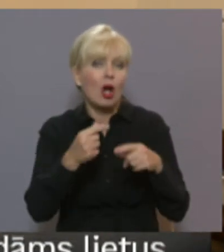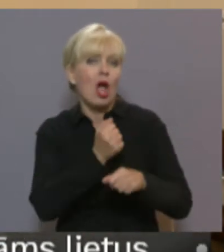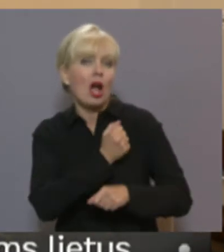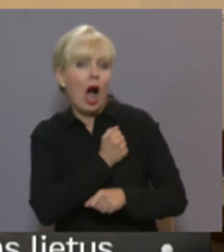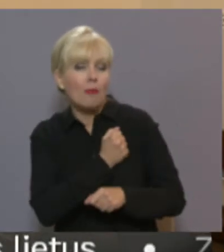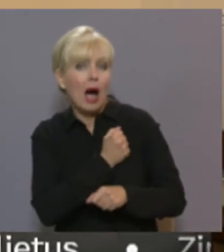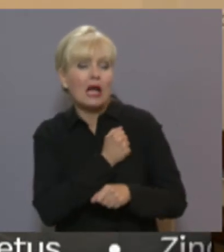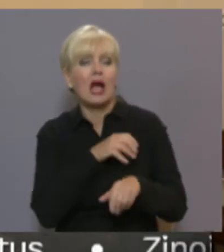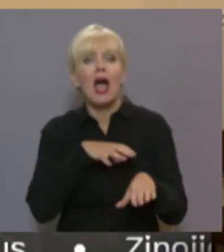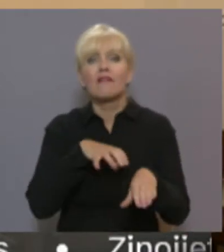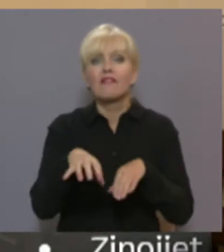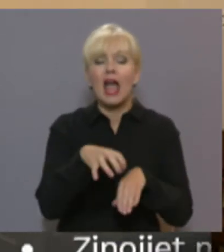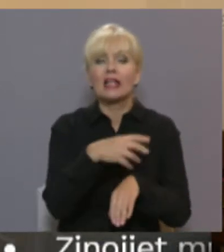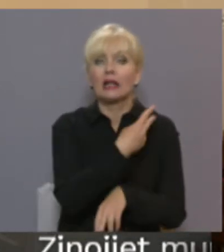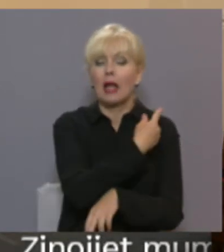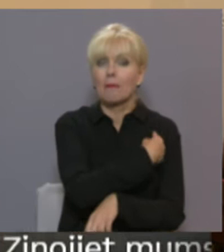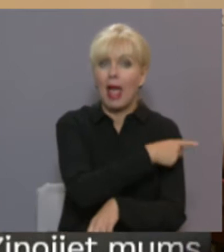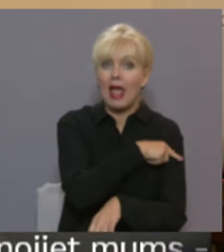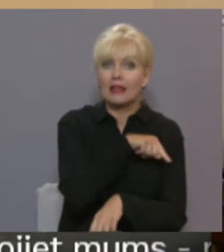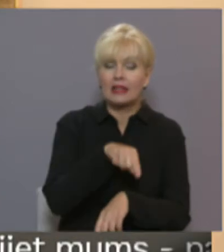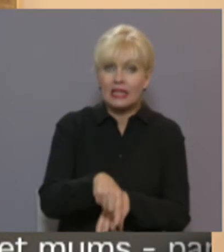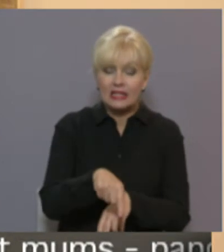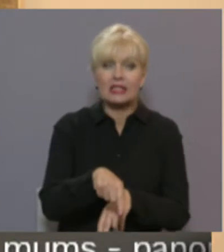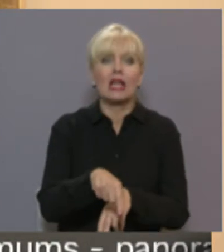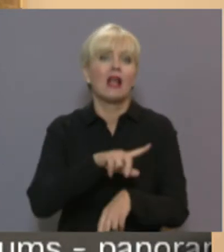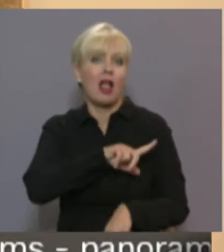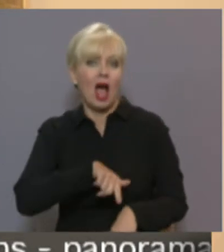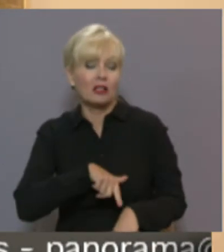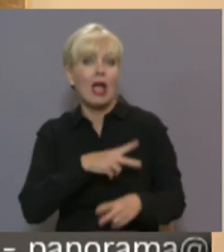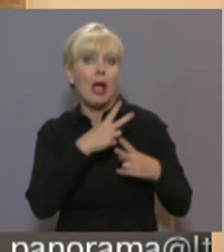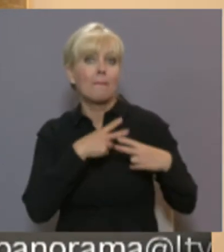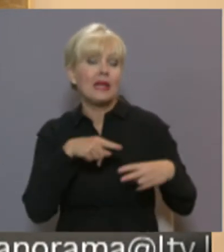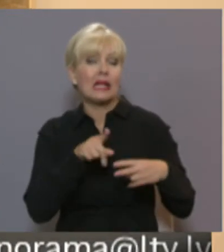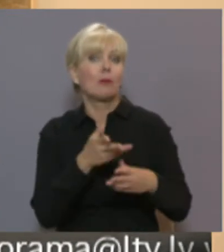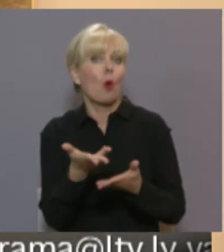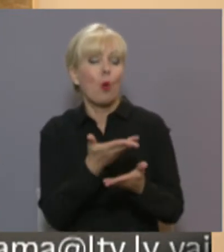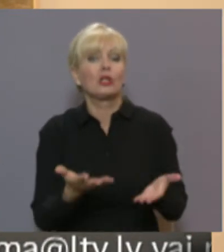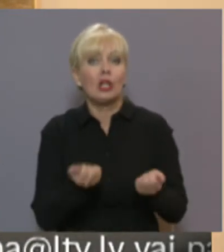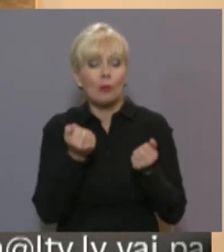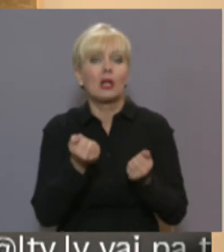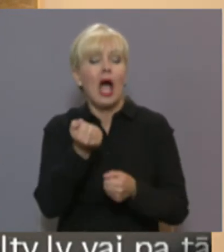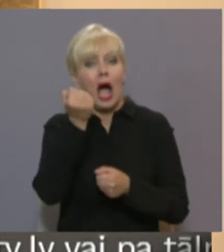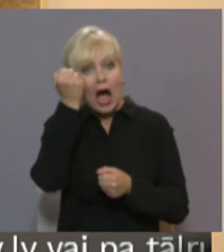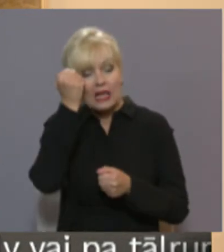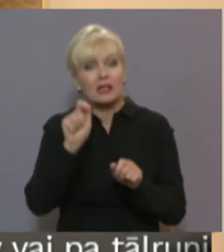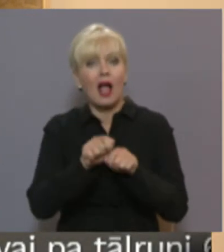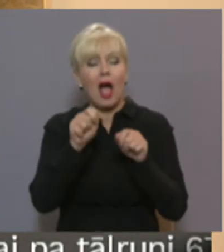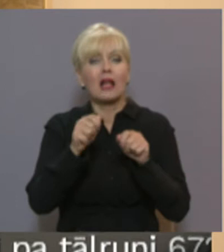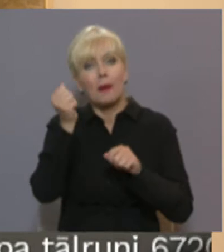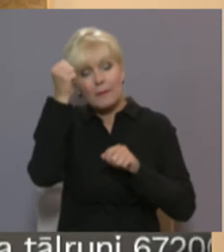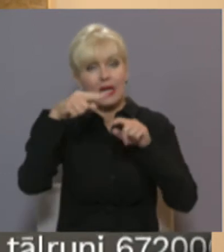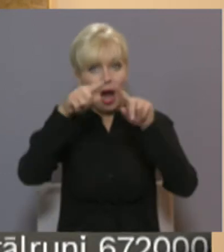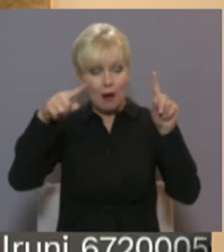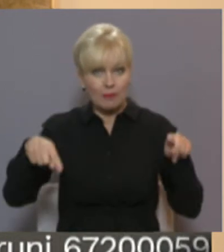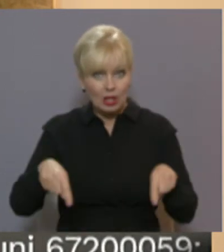gan veterinārā medicīna Latvijā. Namā, kur reiz biedrība dibināta, atklāta piemiņas plāksne Augustam Pētersonam, kurš